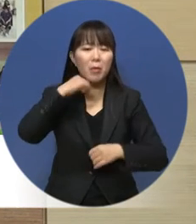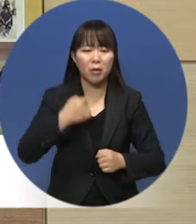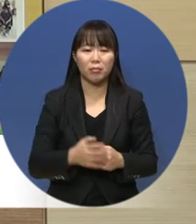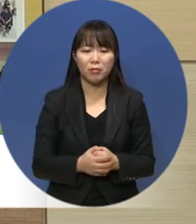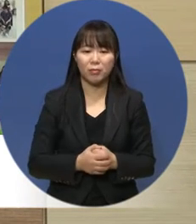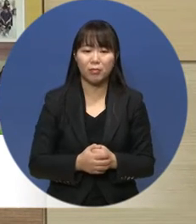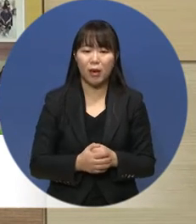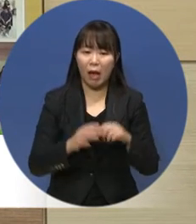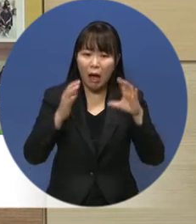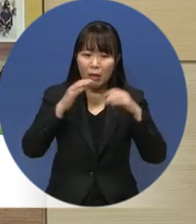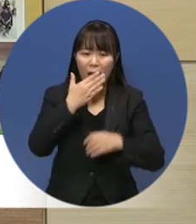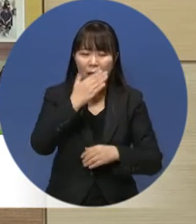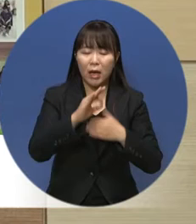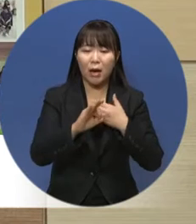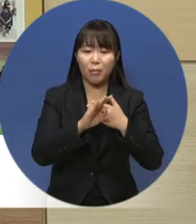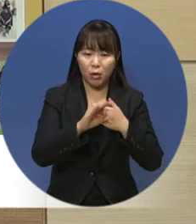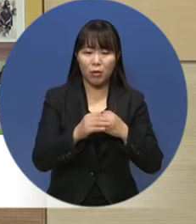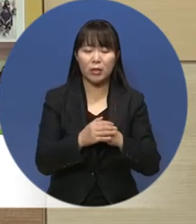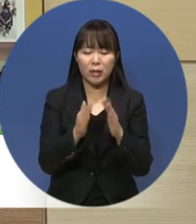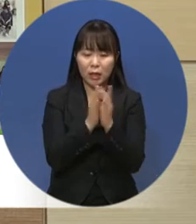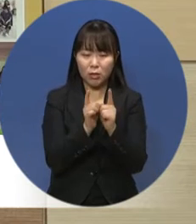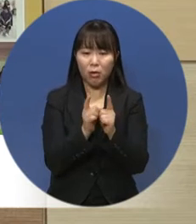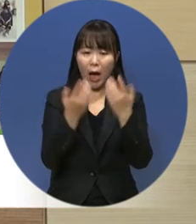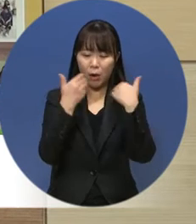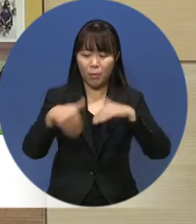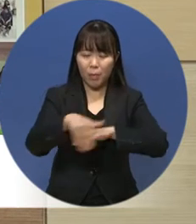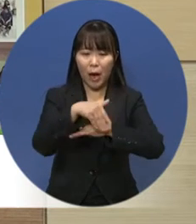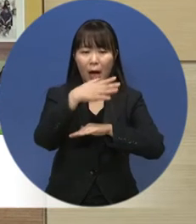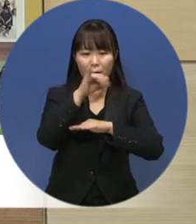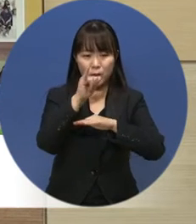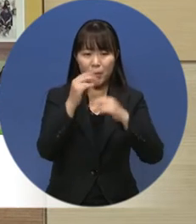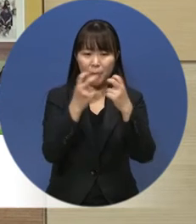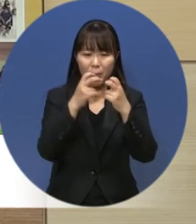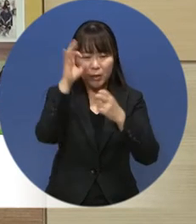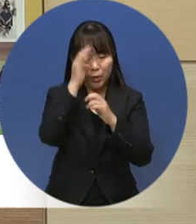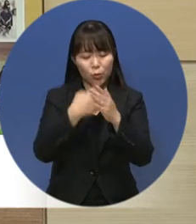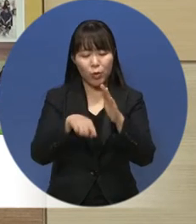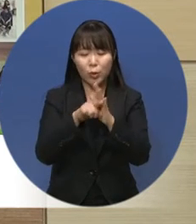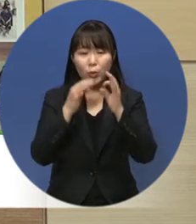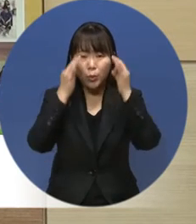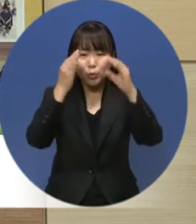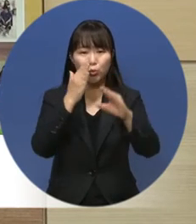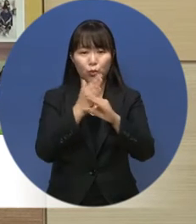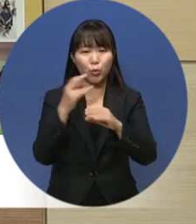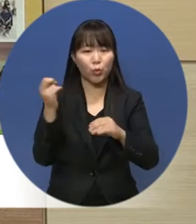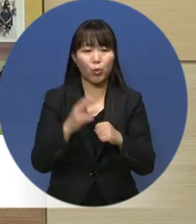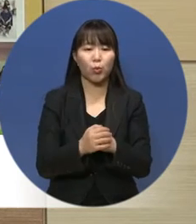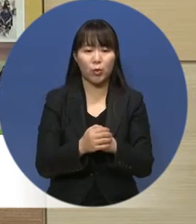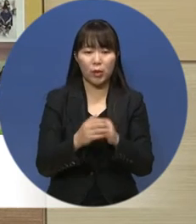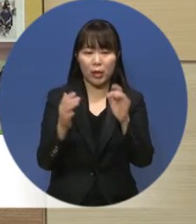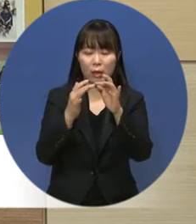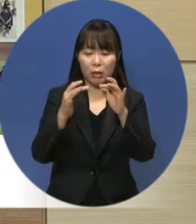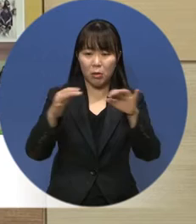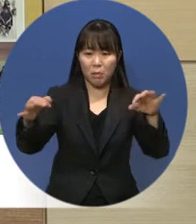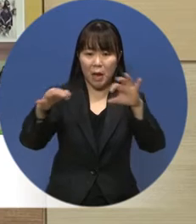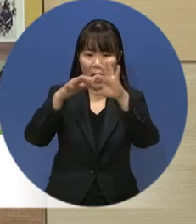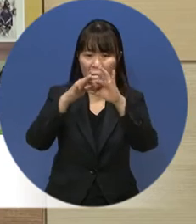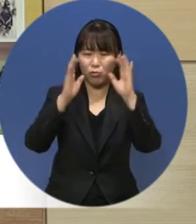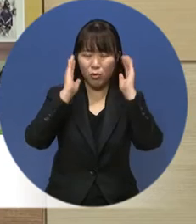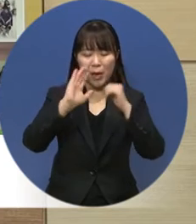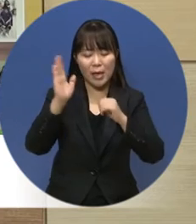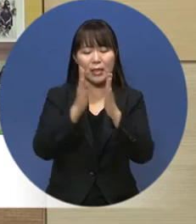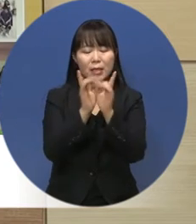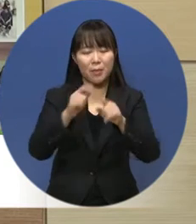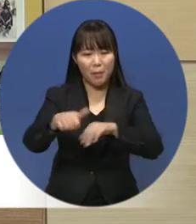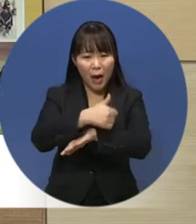아이들이 가급적 정상적으로 등 되어 있는 방법을 찾고자 노력하고 있고 그리고 원격 써 보다는 등교 수업에